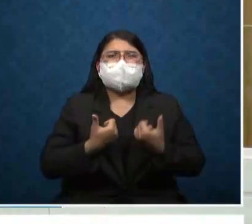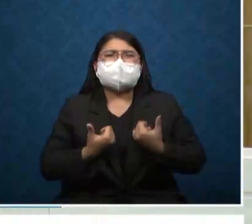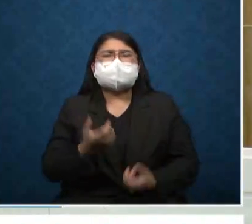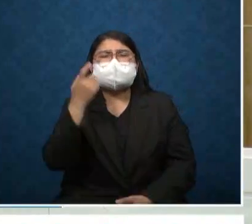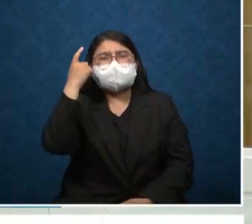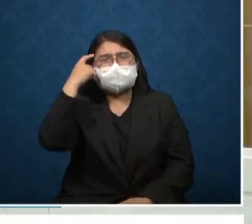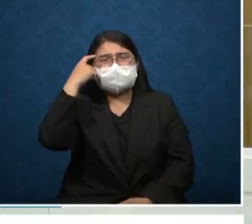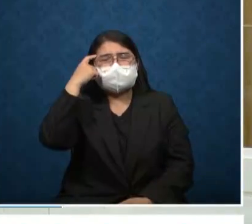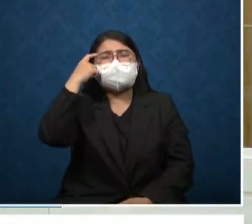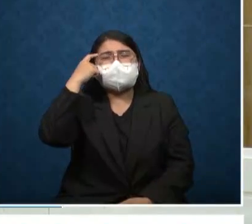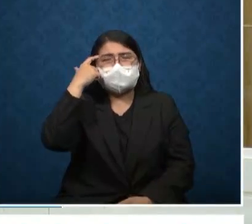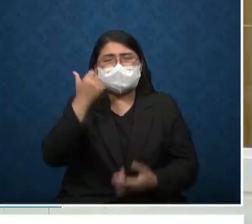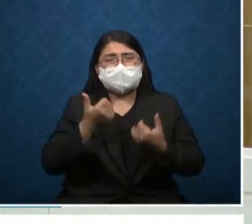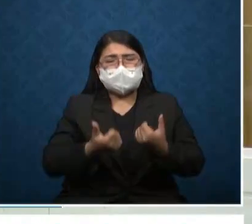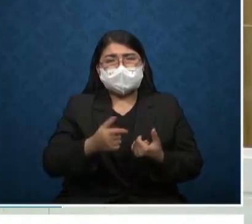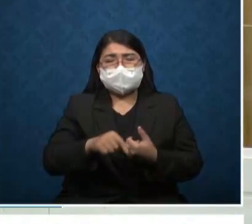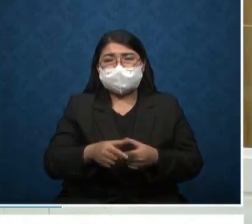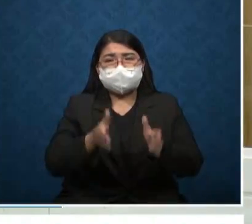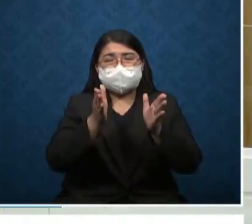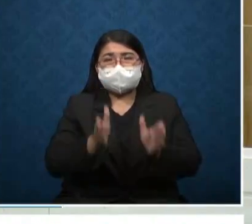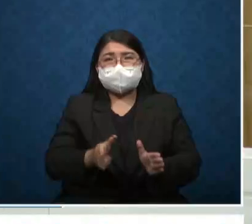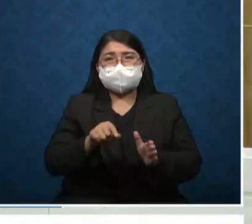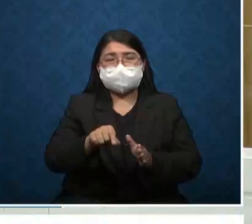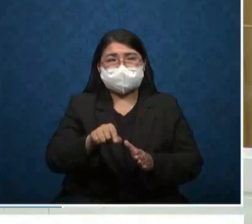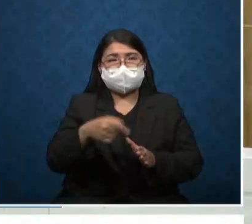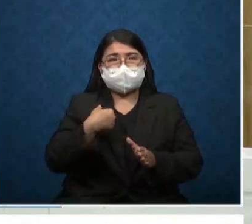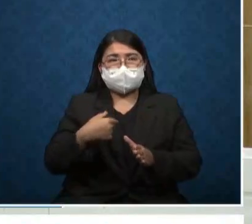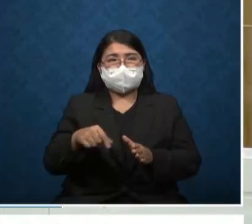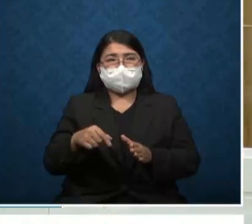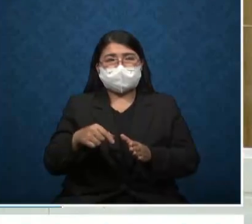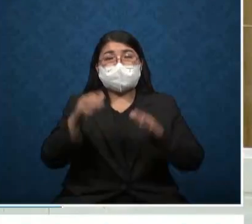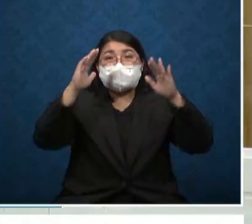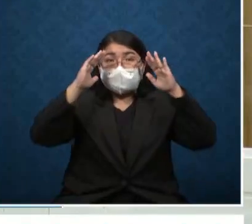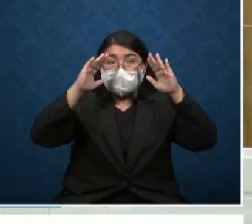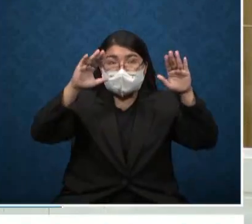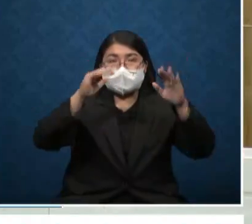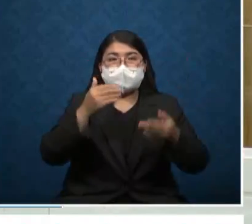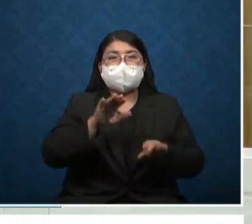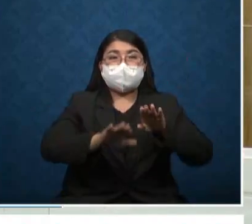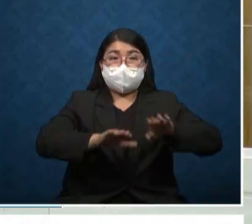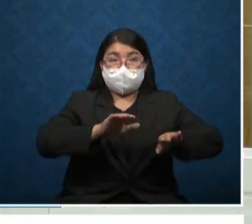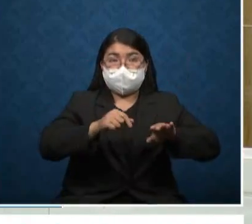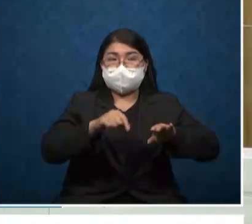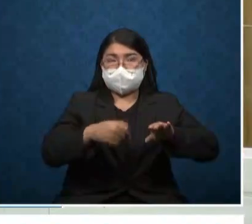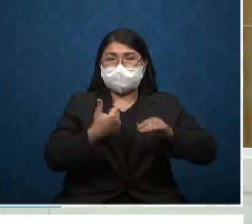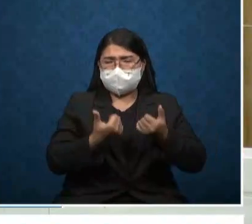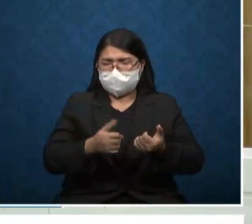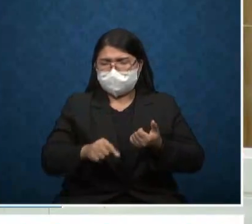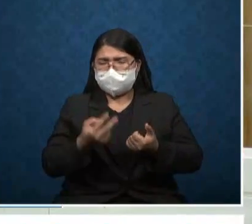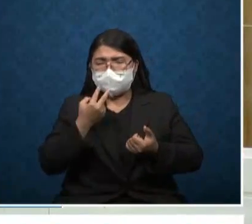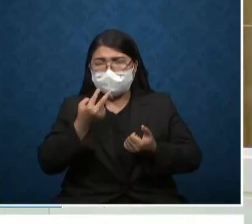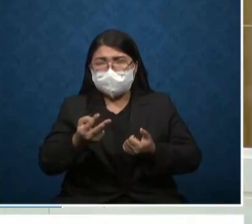พื้นที่มีช่องทางใหพวกคนเหล่านี้ได้กลบมาทประสบการณและคามสามารถของเขาเขาไปถงที่ไหน